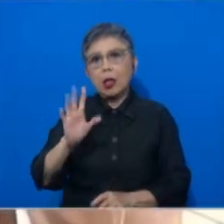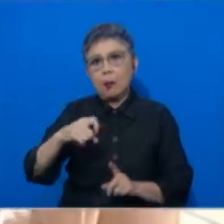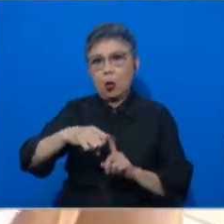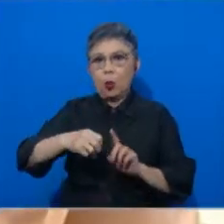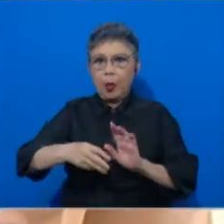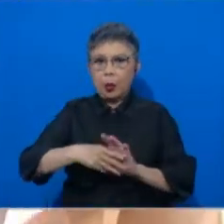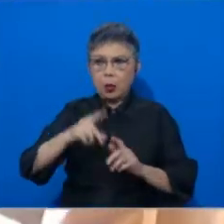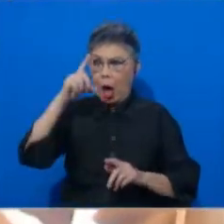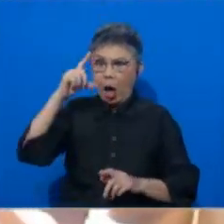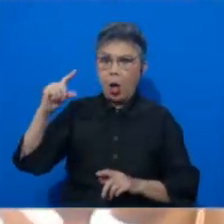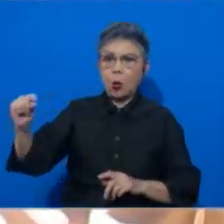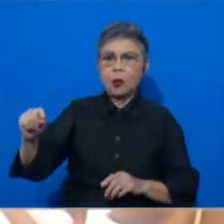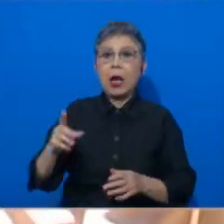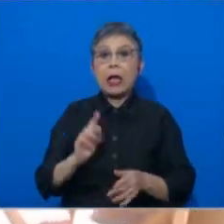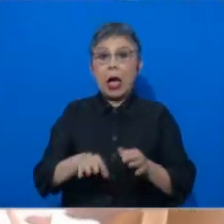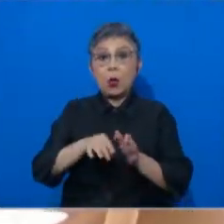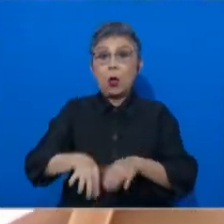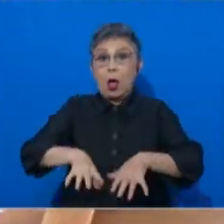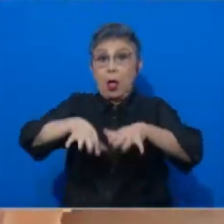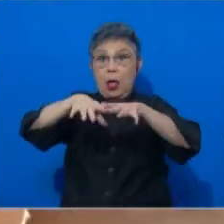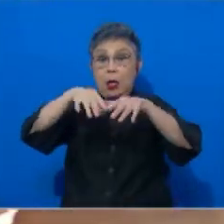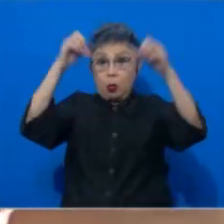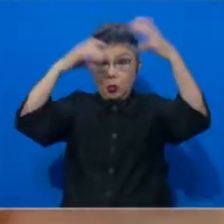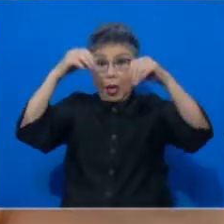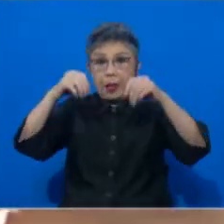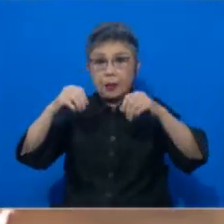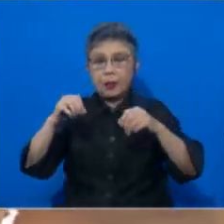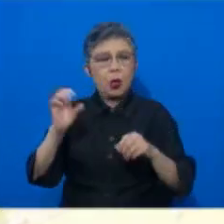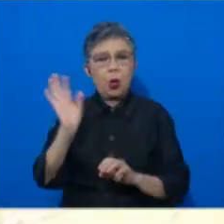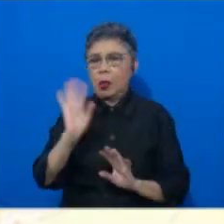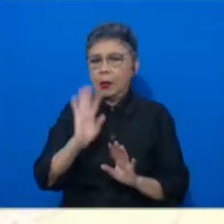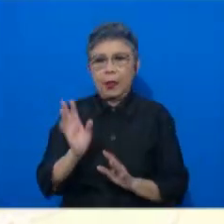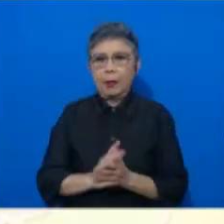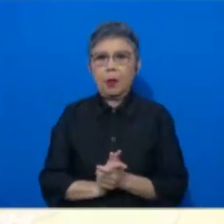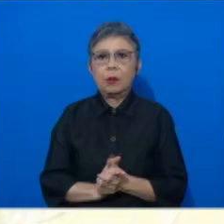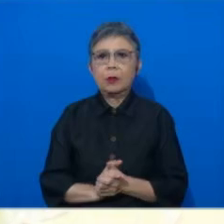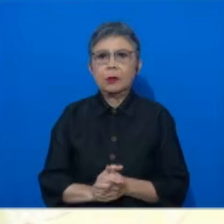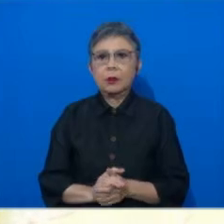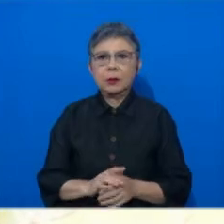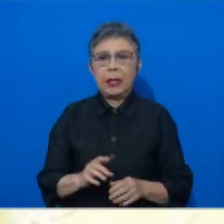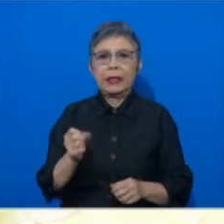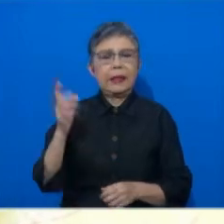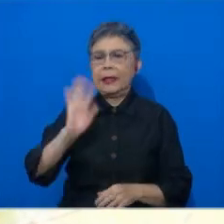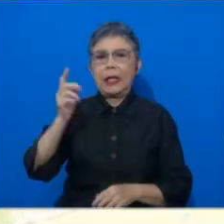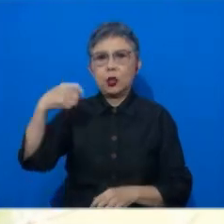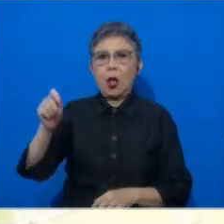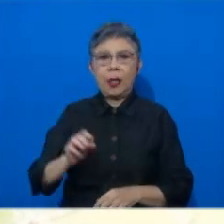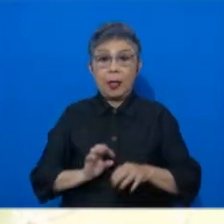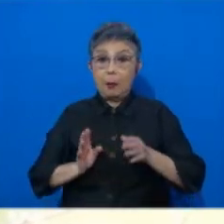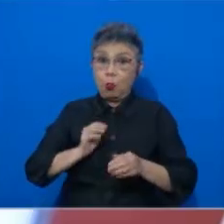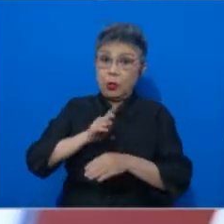km. Jika debit air sungai tinggi dan hujan, warga memilih tidak berkebun dan siswa tak sekolah karena tak bisa